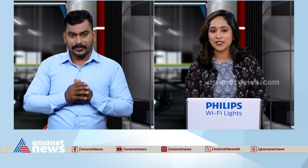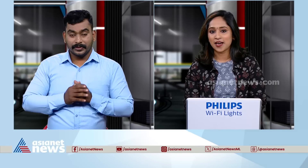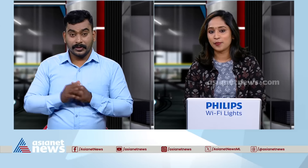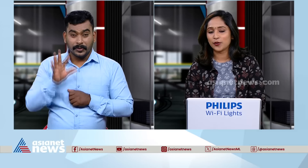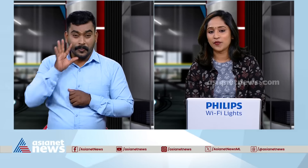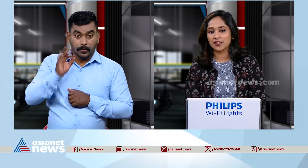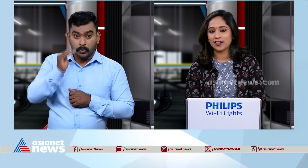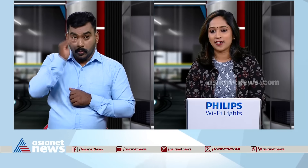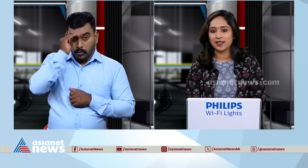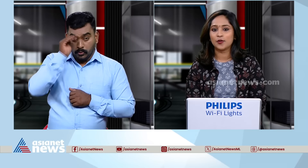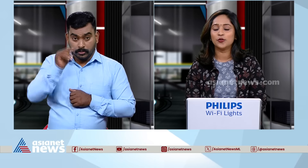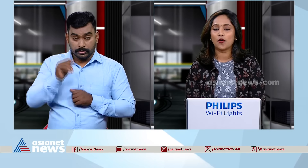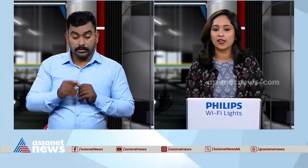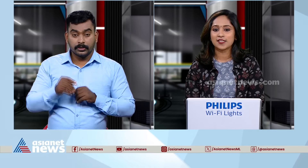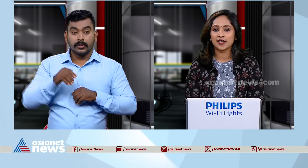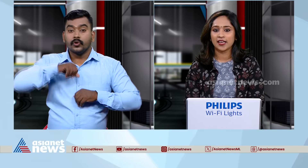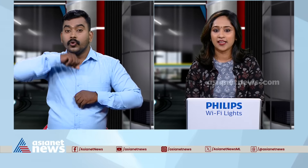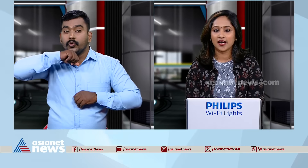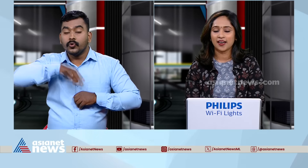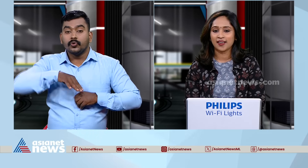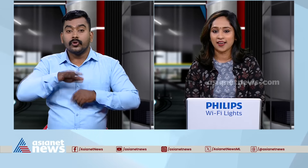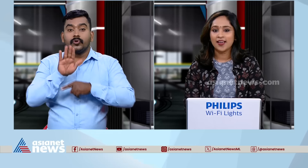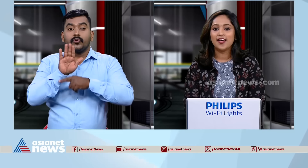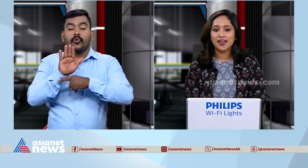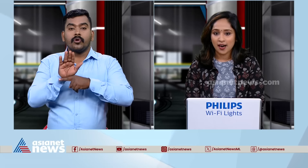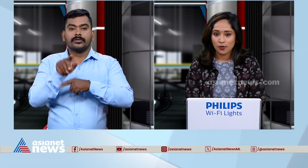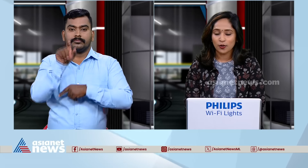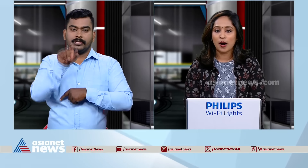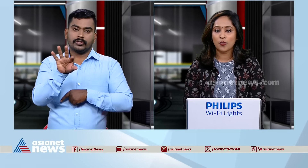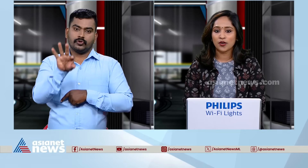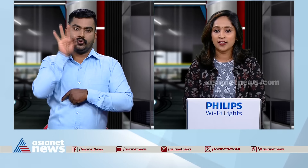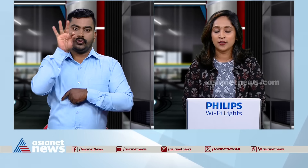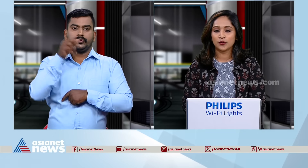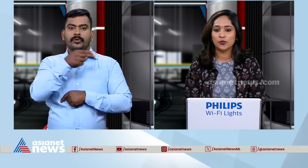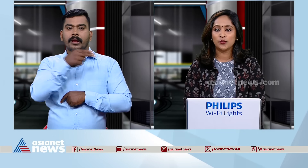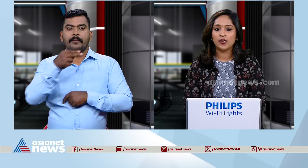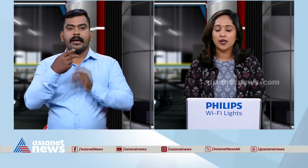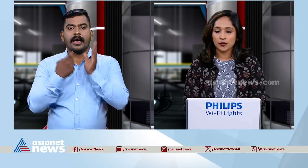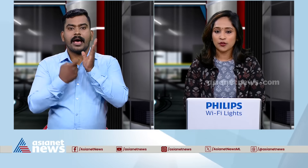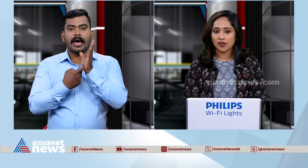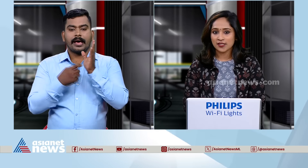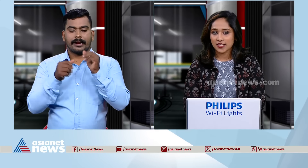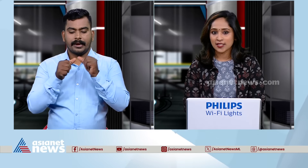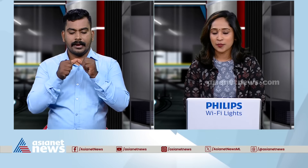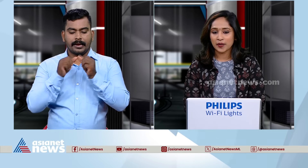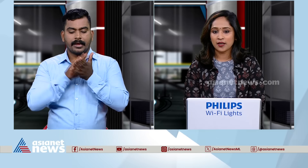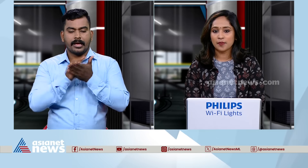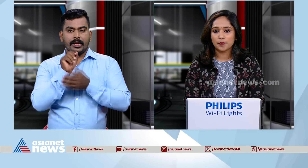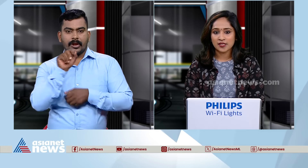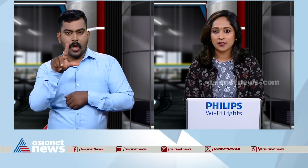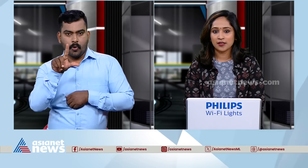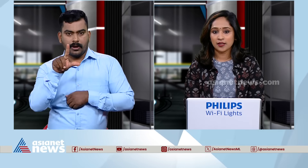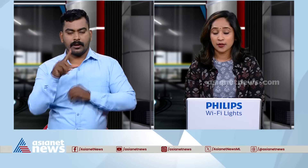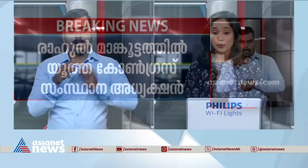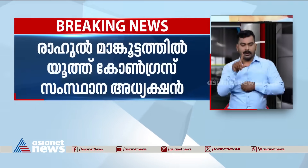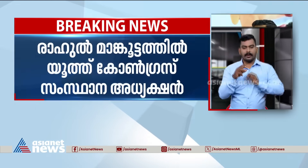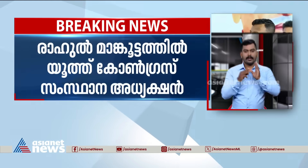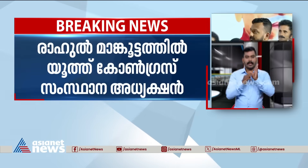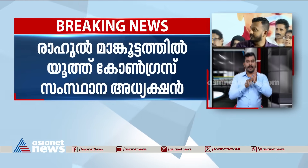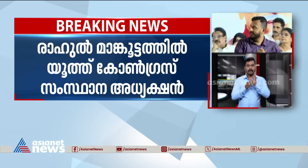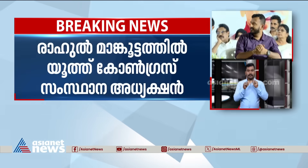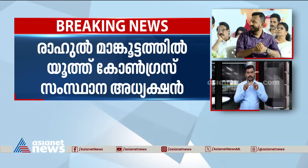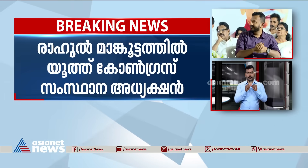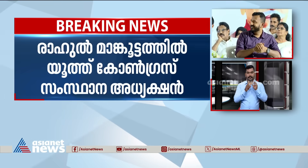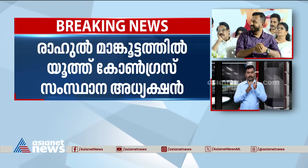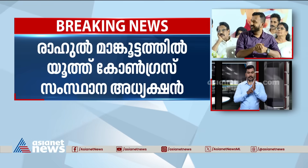ഇപ്പോൾ എത്തുന്ന പ്രധാനപ്പെട്ട ഒരു വാർത്തയിലേക്കാണ്. യൂത്ത് കോൺഗ്രസിനെ നയിക്കാൻ അങ്ങനെ രാഹുൽ മങ്കൂട്ടത്തിലെത്തുന്നു. യൂത്ത് കോൺഗ്രസ് തെരഞ്ഞെടുപ്പിൽ യൂത്ത് കോൺഗ്രസ്